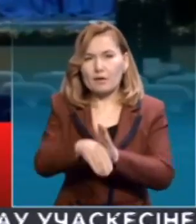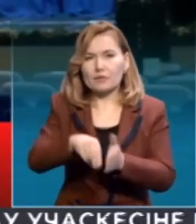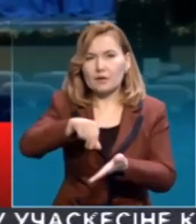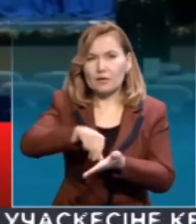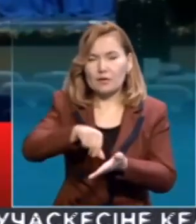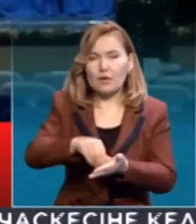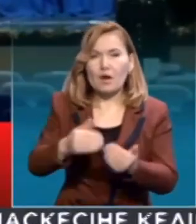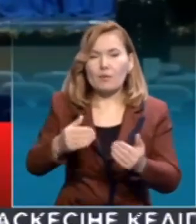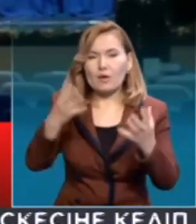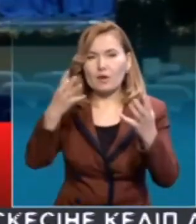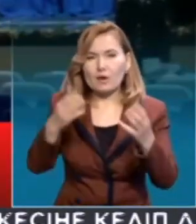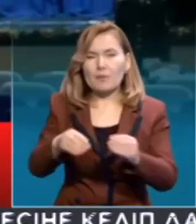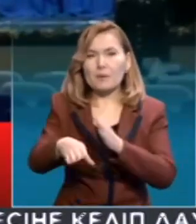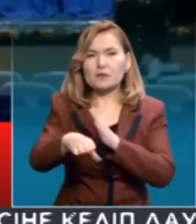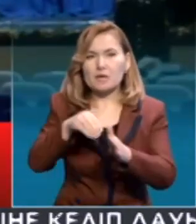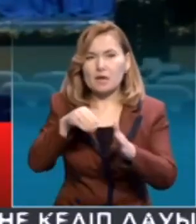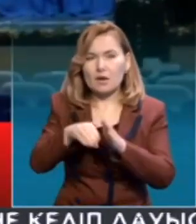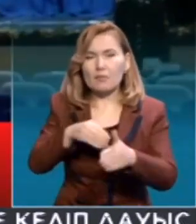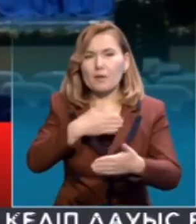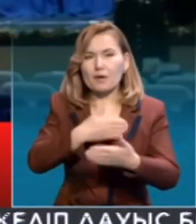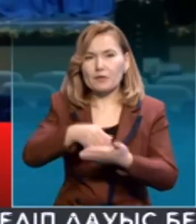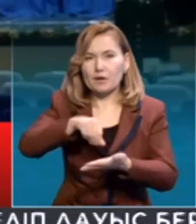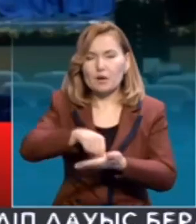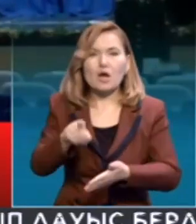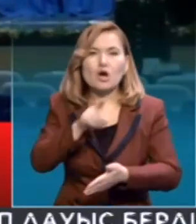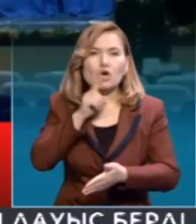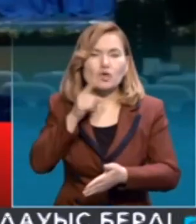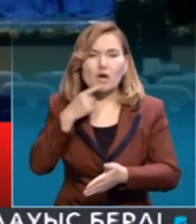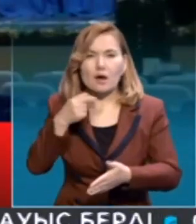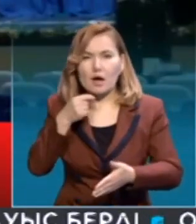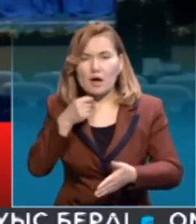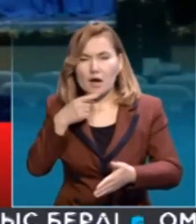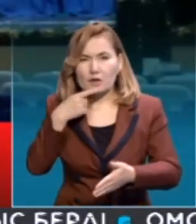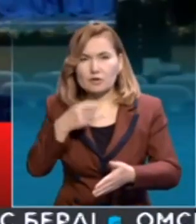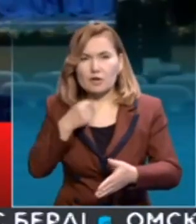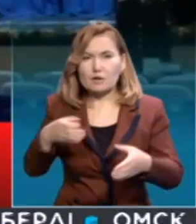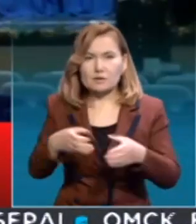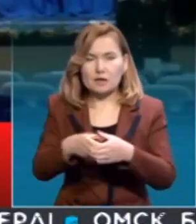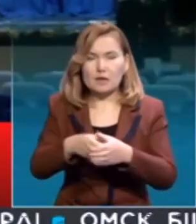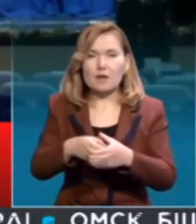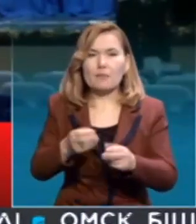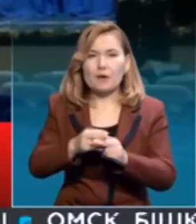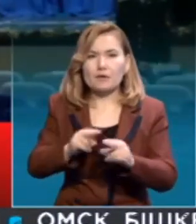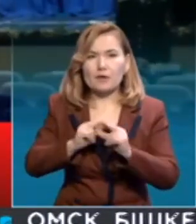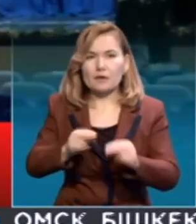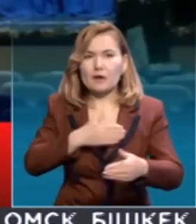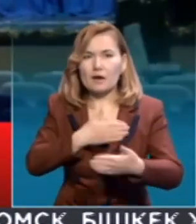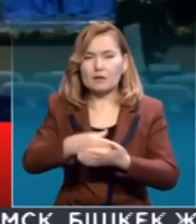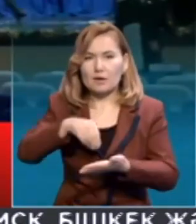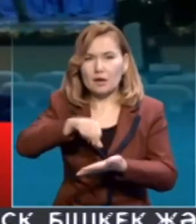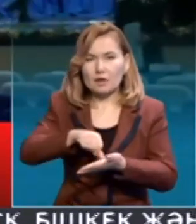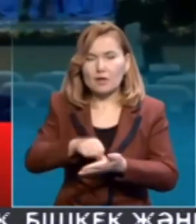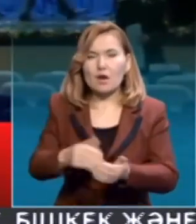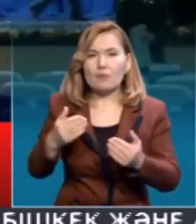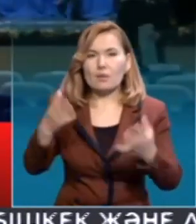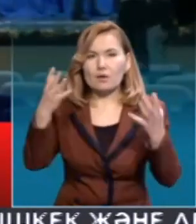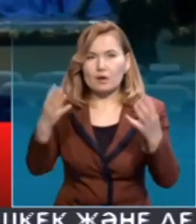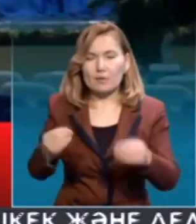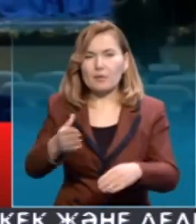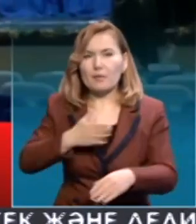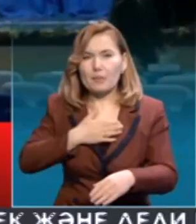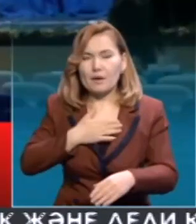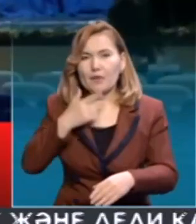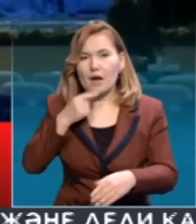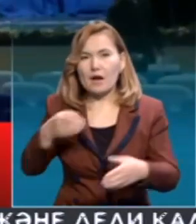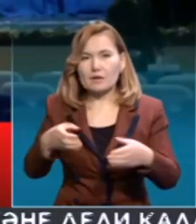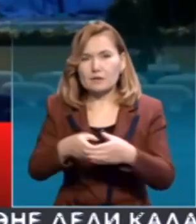бір мүшесі ретінде бүгінгі сайлауға курсанттар да, басқа да әскери қызметшілер белсене атсалысуда. Бүгін біздің әскери